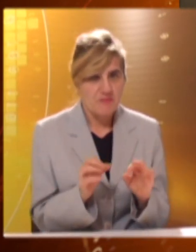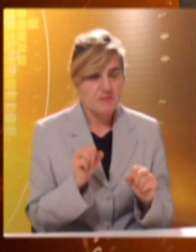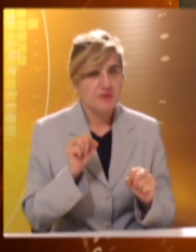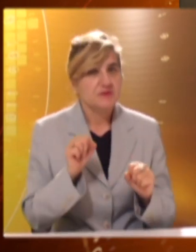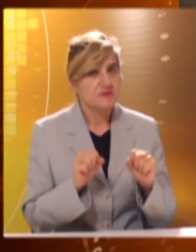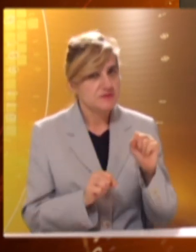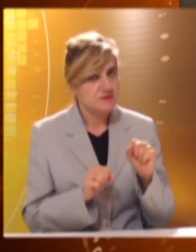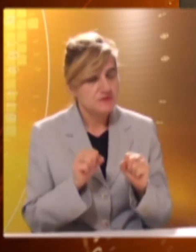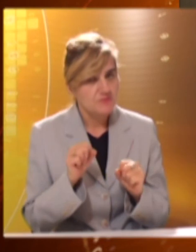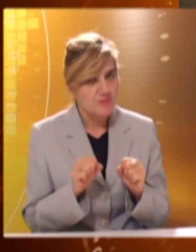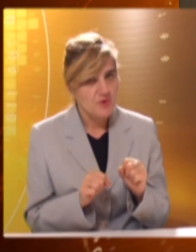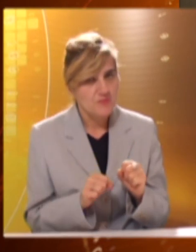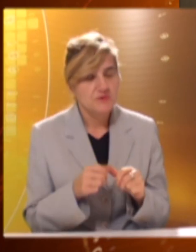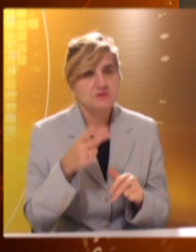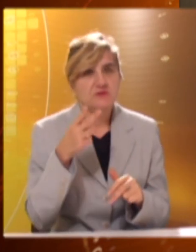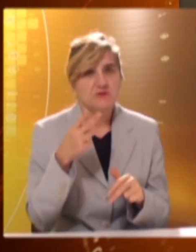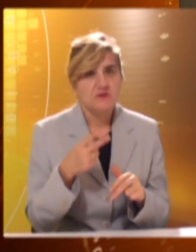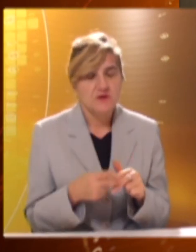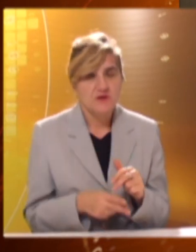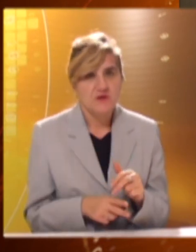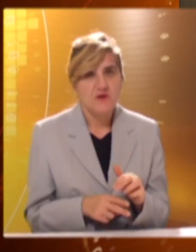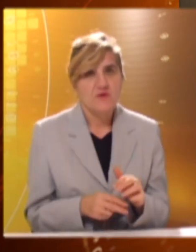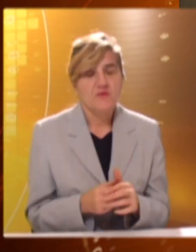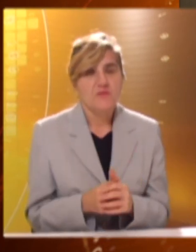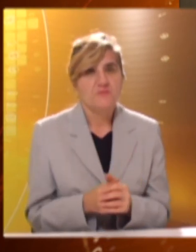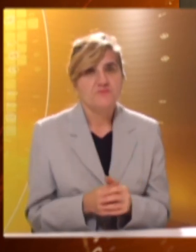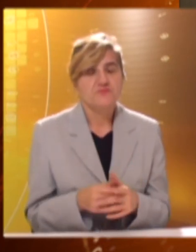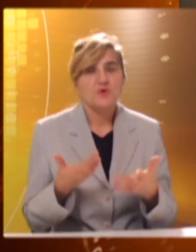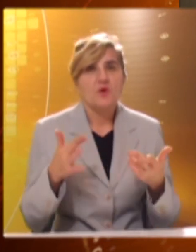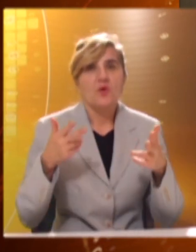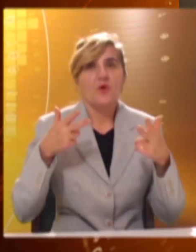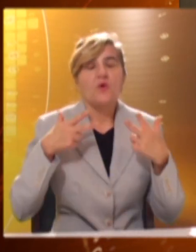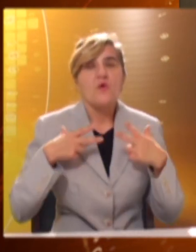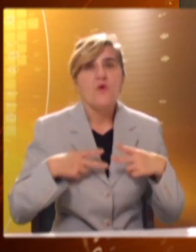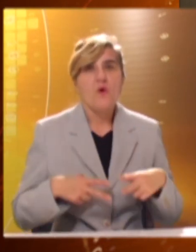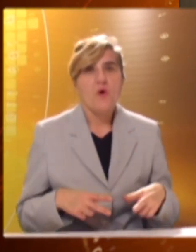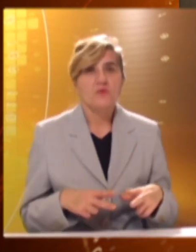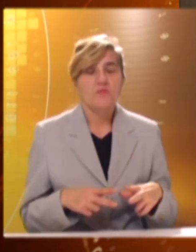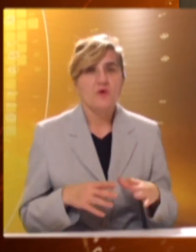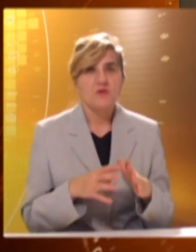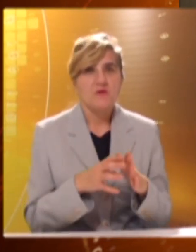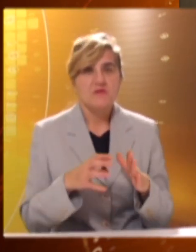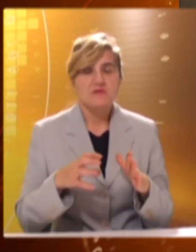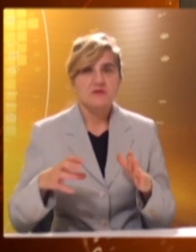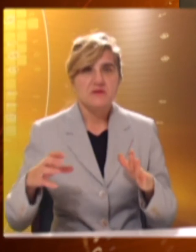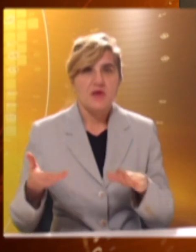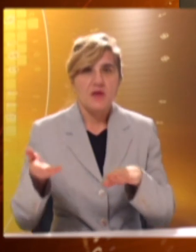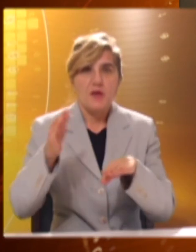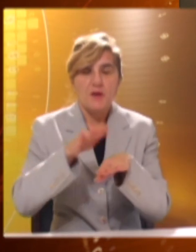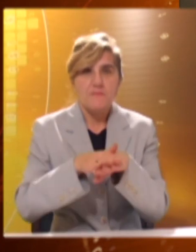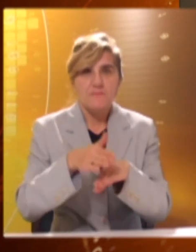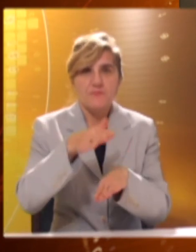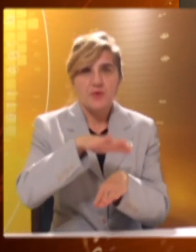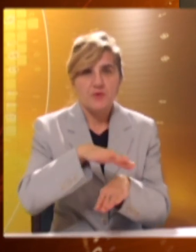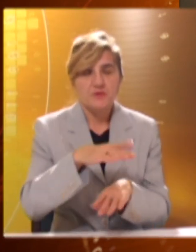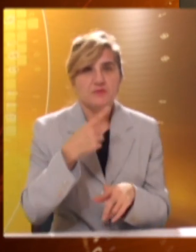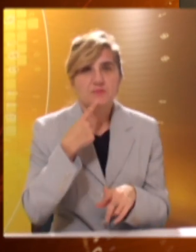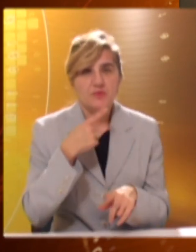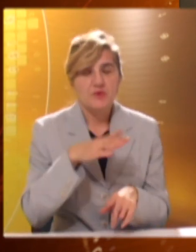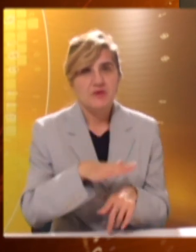spremno, sposobno i na kraju krajeva odmorno da sve to pokrije.